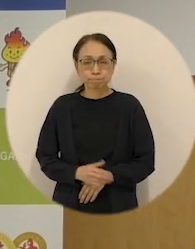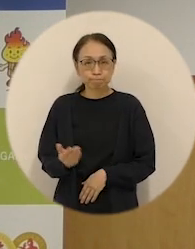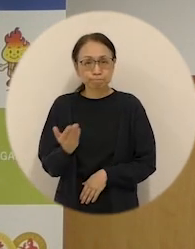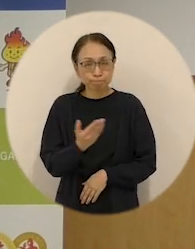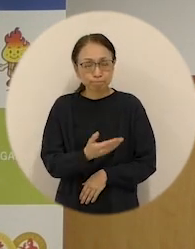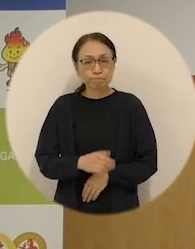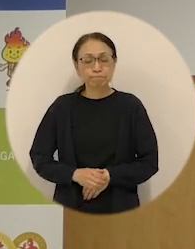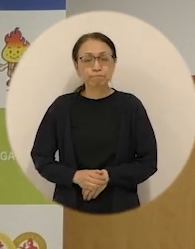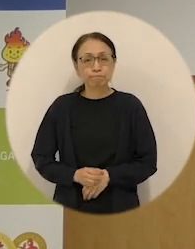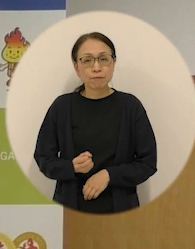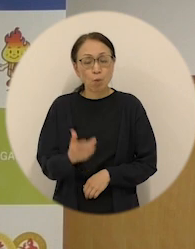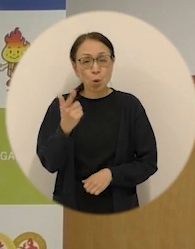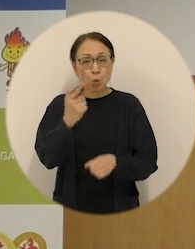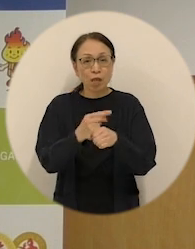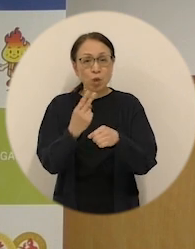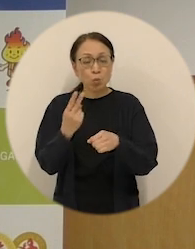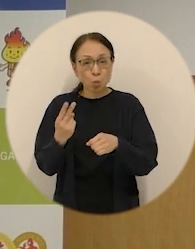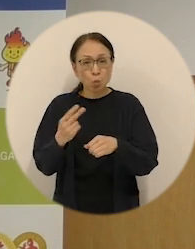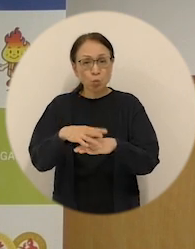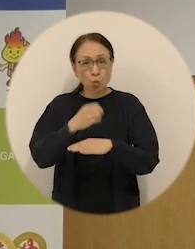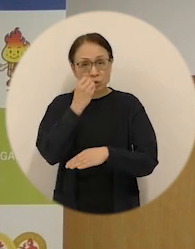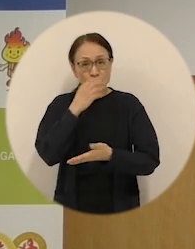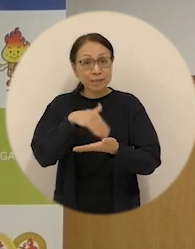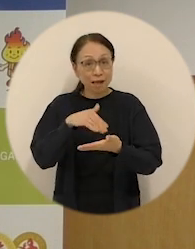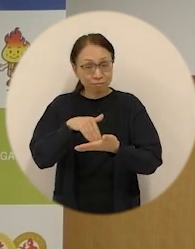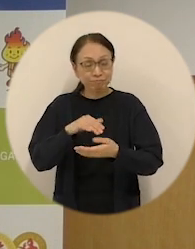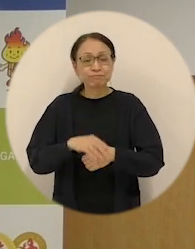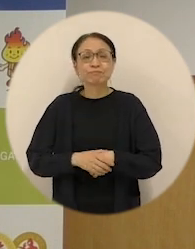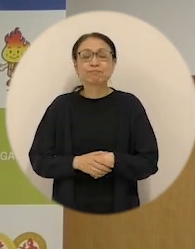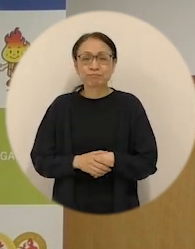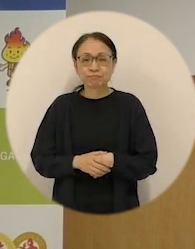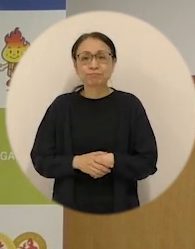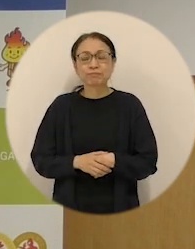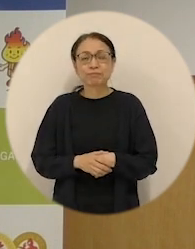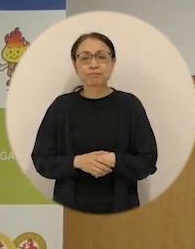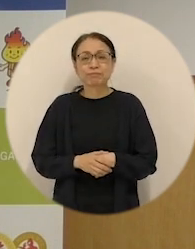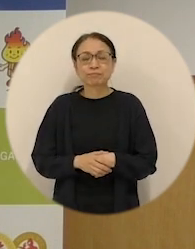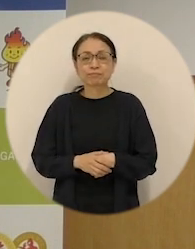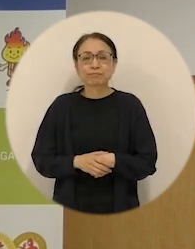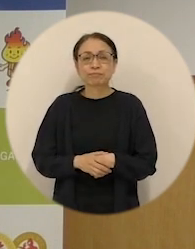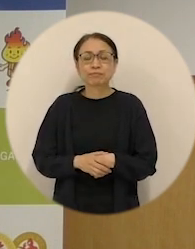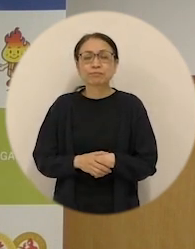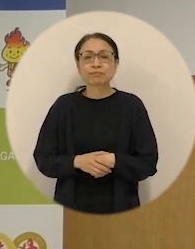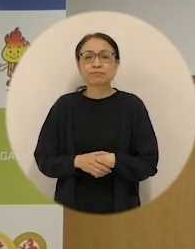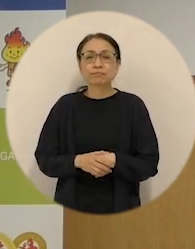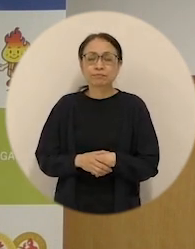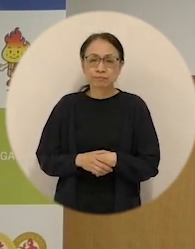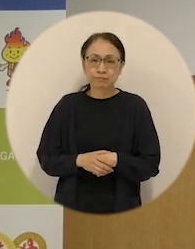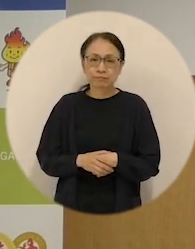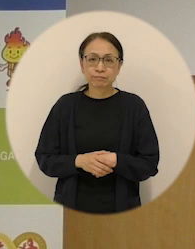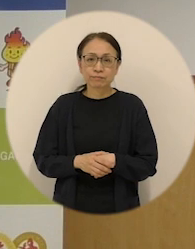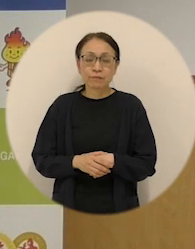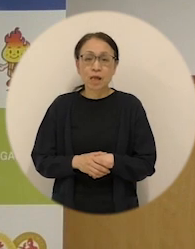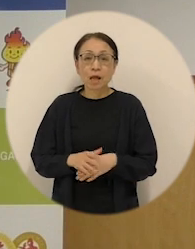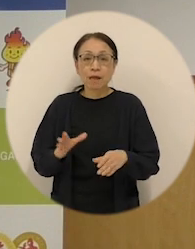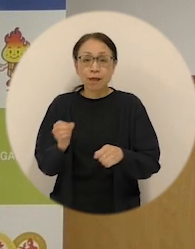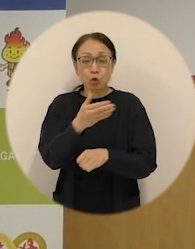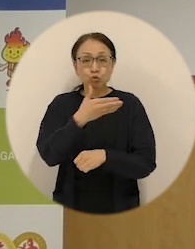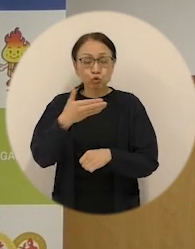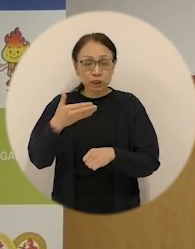次に令和6年度の当初予算についてでありますが、令和6年度は第9次総合計画